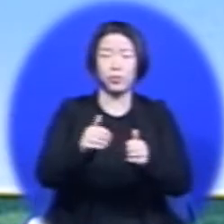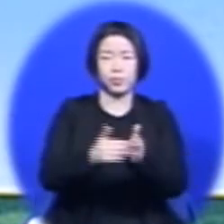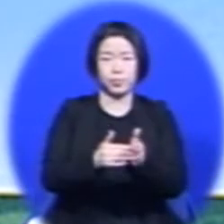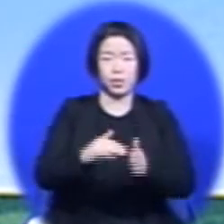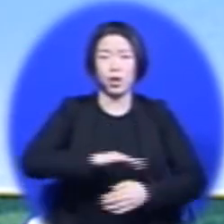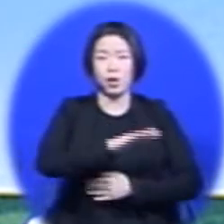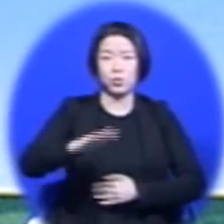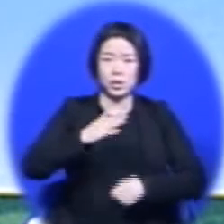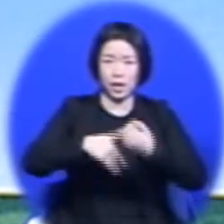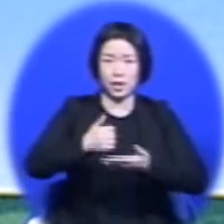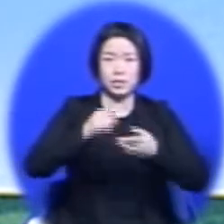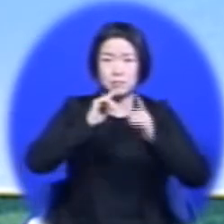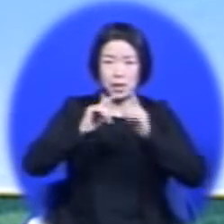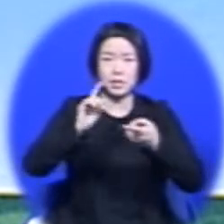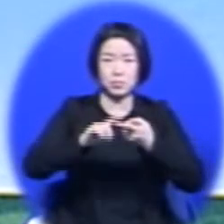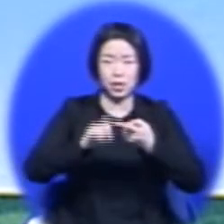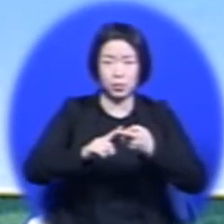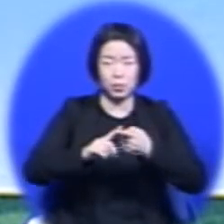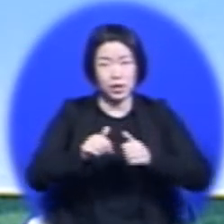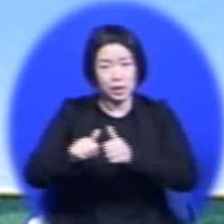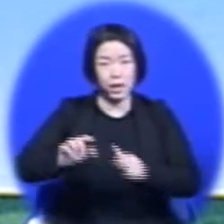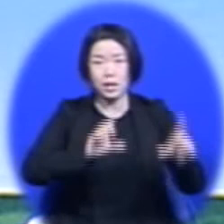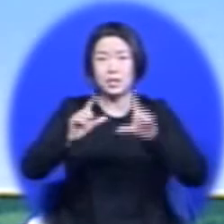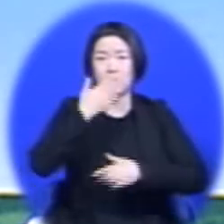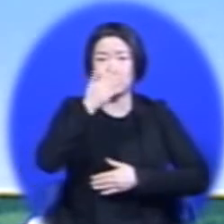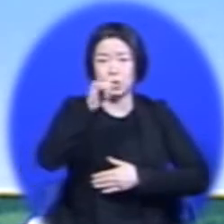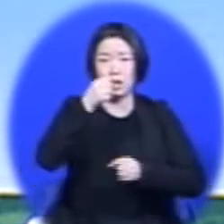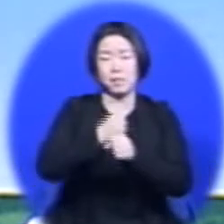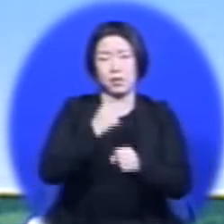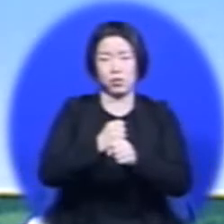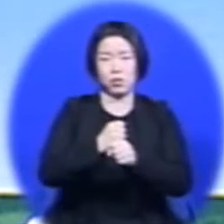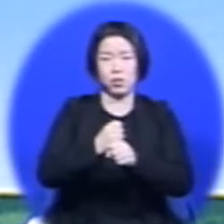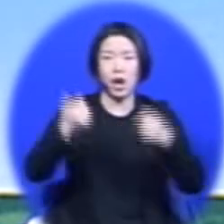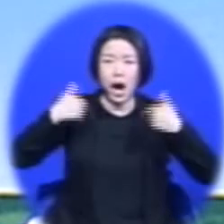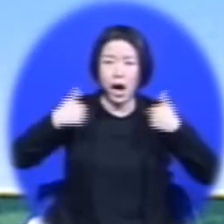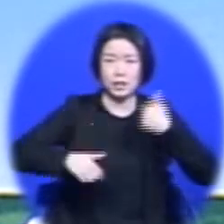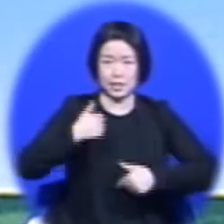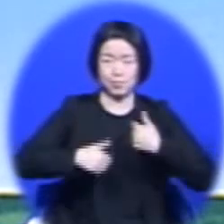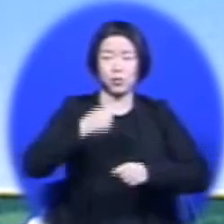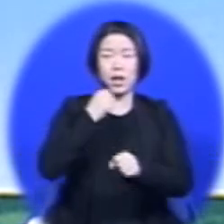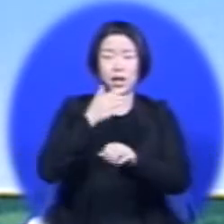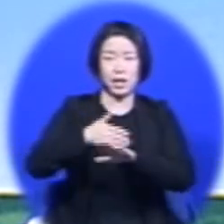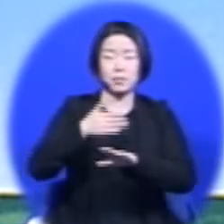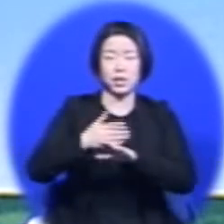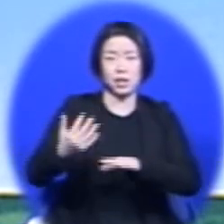우리를 하나님의 말씀대로 살도록 해주십니다. 그리고 늘 기쁨과 감사로 살게 하십니다.